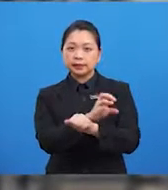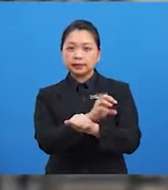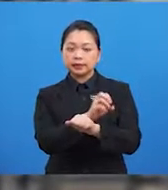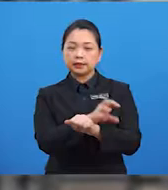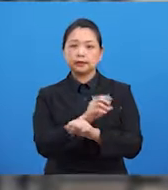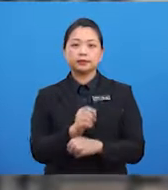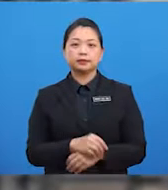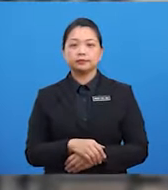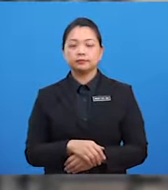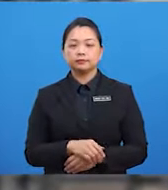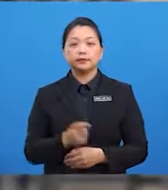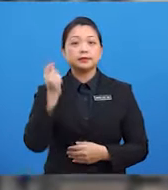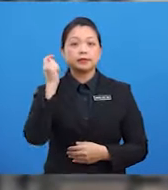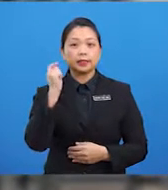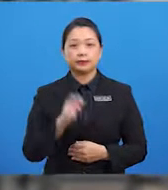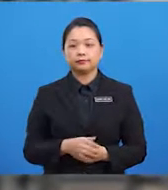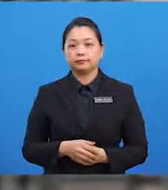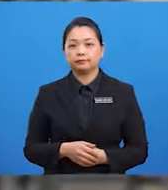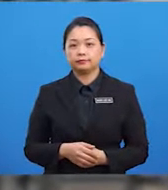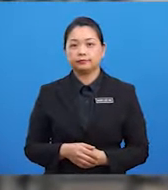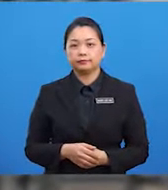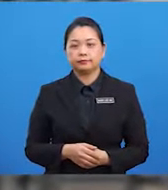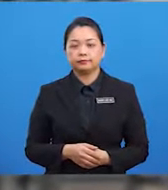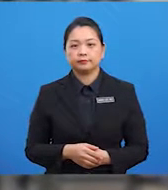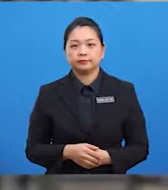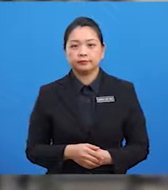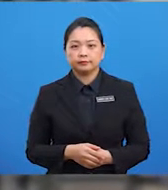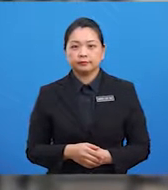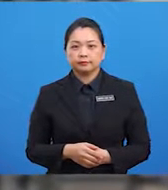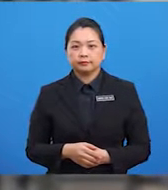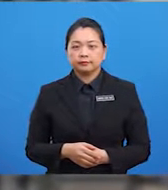rangsangan-rangsangan yang diperolehi sebelum ini.